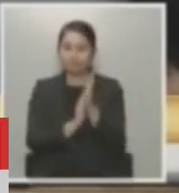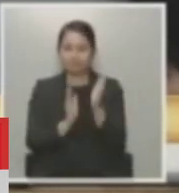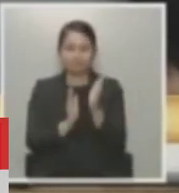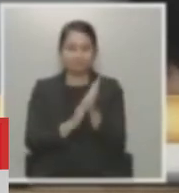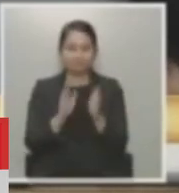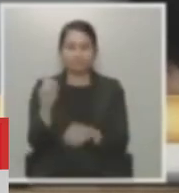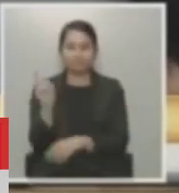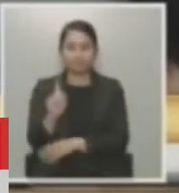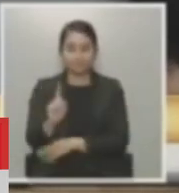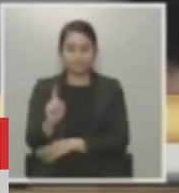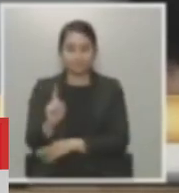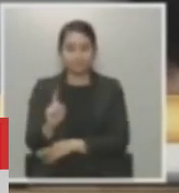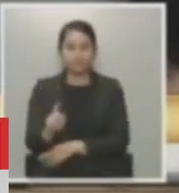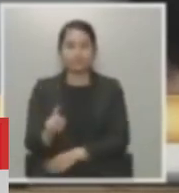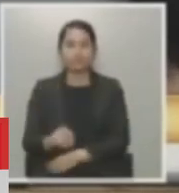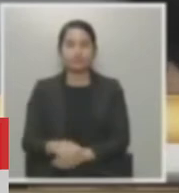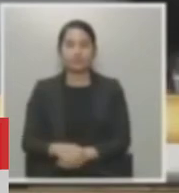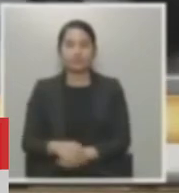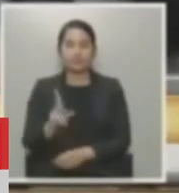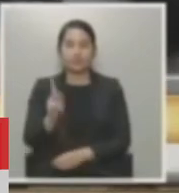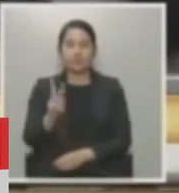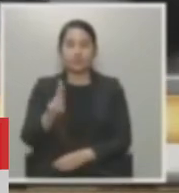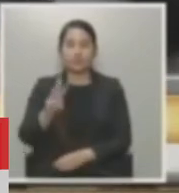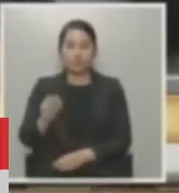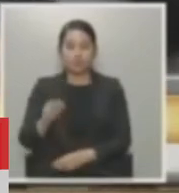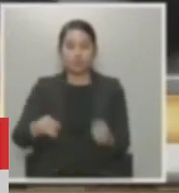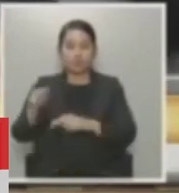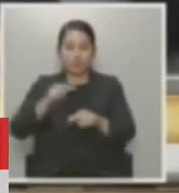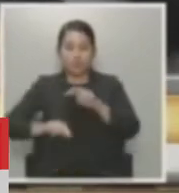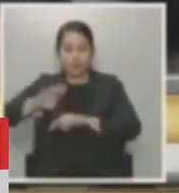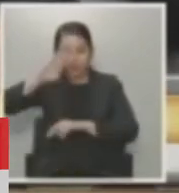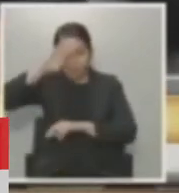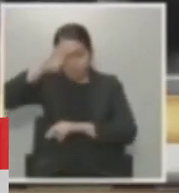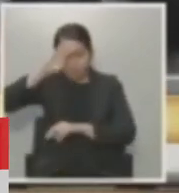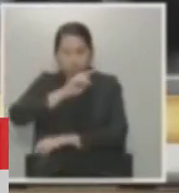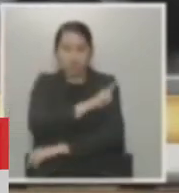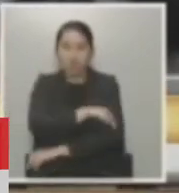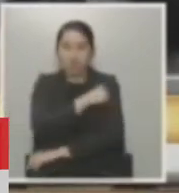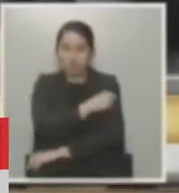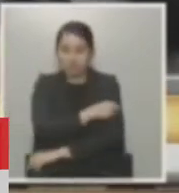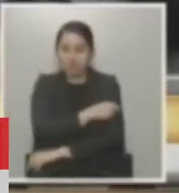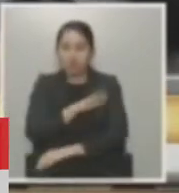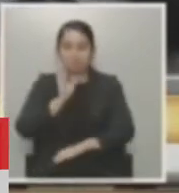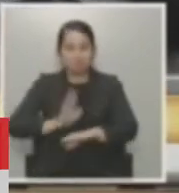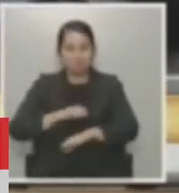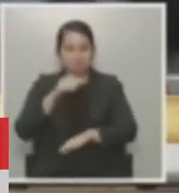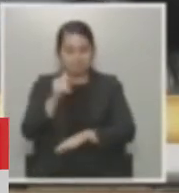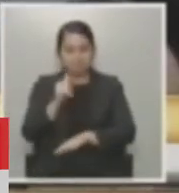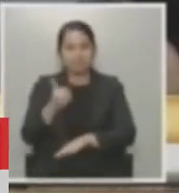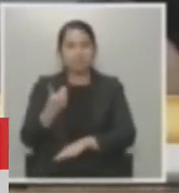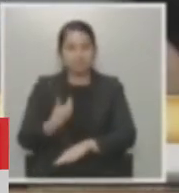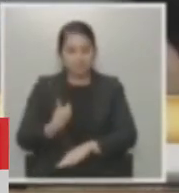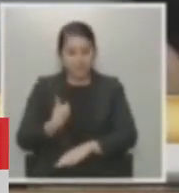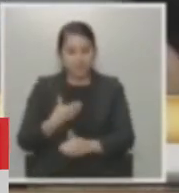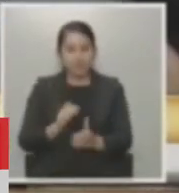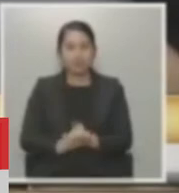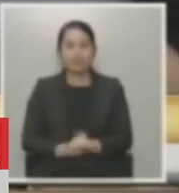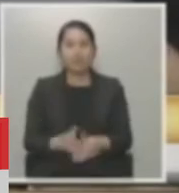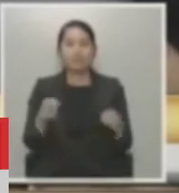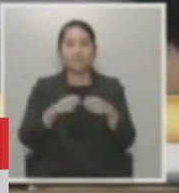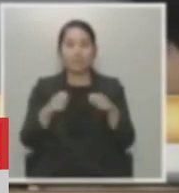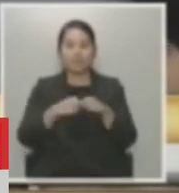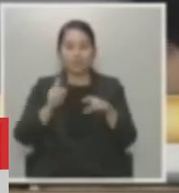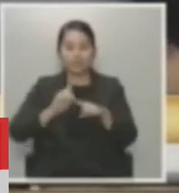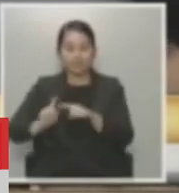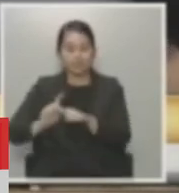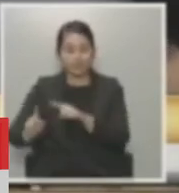คือกรมควบคุมโรคนะคะทางบุคลากรทางการแพทย์ของเราถือว่าเป็นคนที่มีความสามารถไม่ว่าจะเป็นปัญหาต่าง